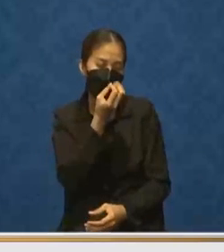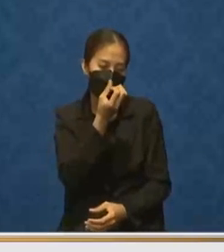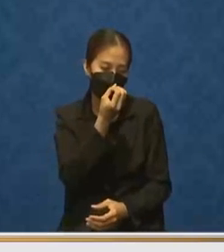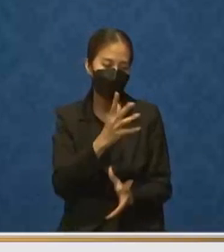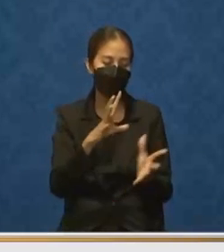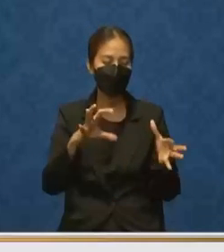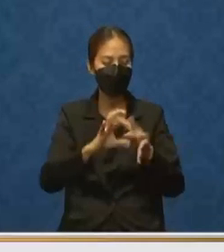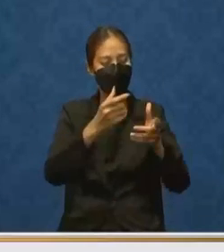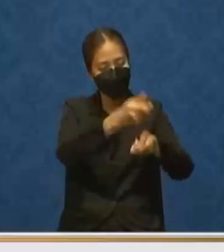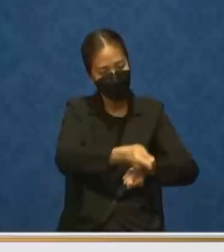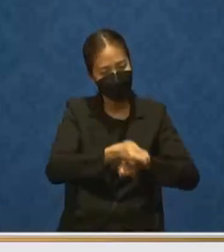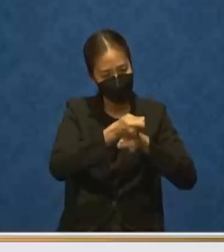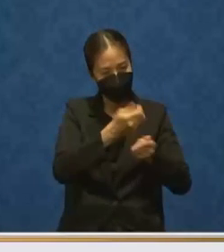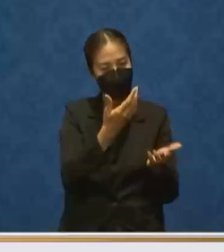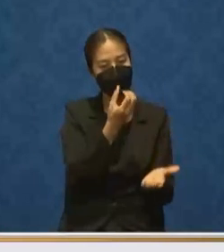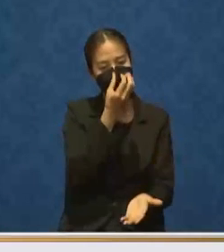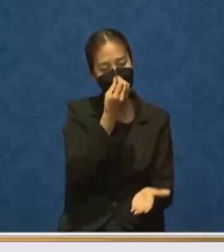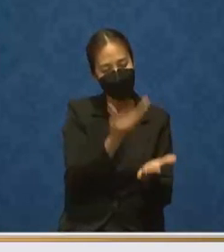ไม่น้อยกว่า